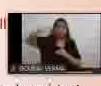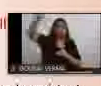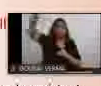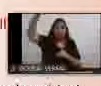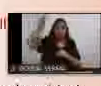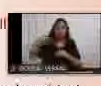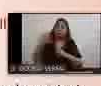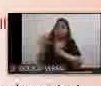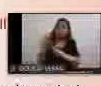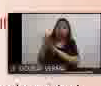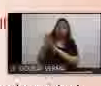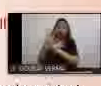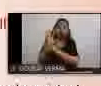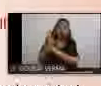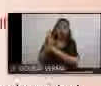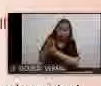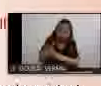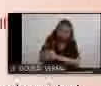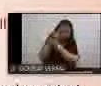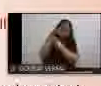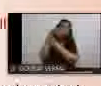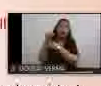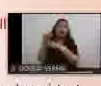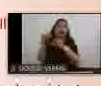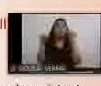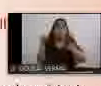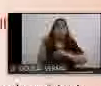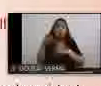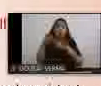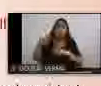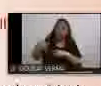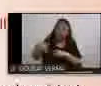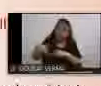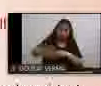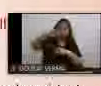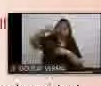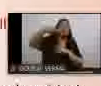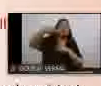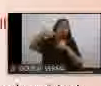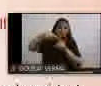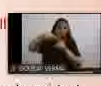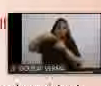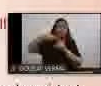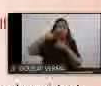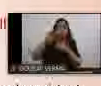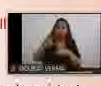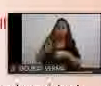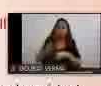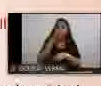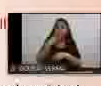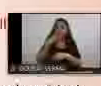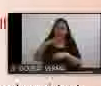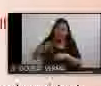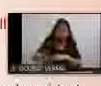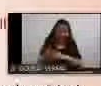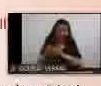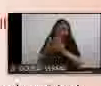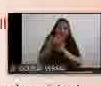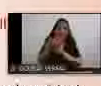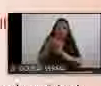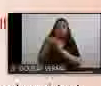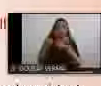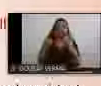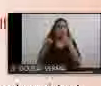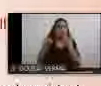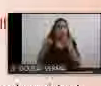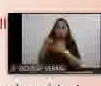की इतनी भी पकड़ नहीं डेवलप हुई है कि वो चम्मच पकड़ सके या वो एक एप्पल पकड़ सके, इतना भी नहीं हुआ है